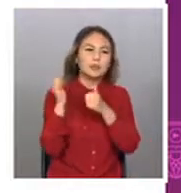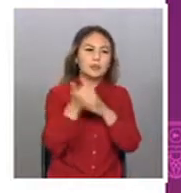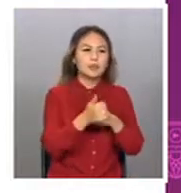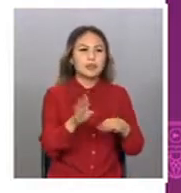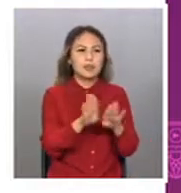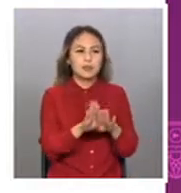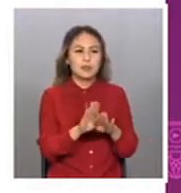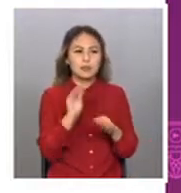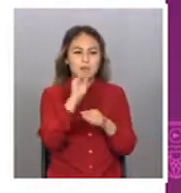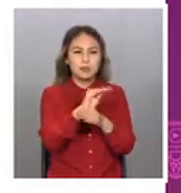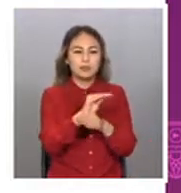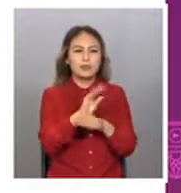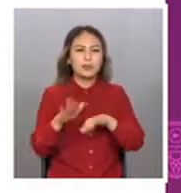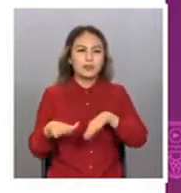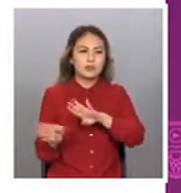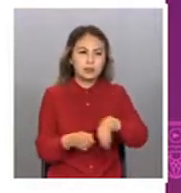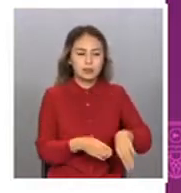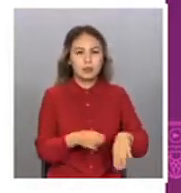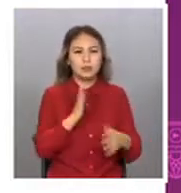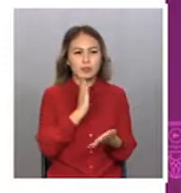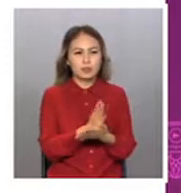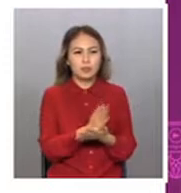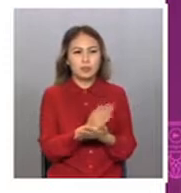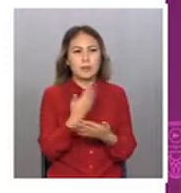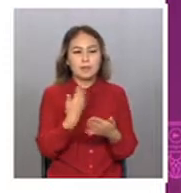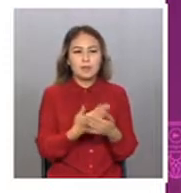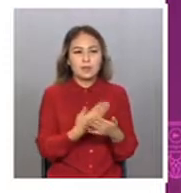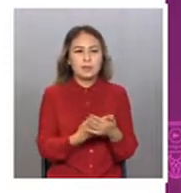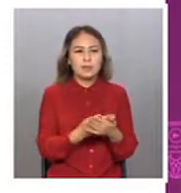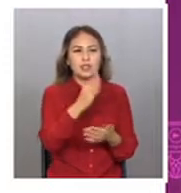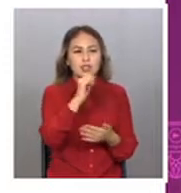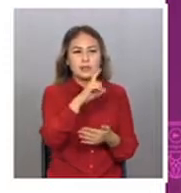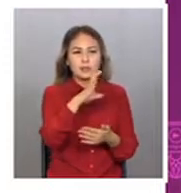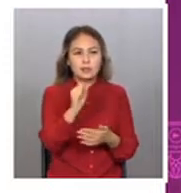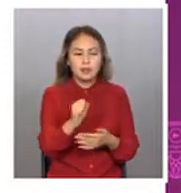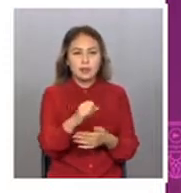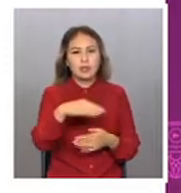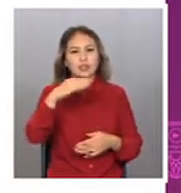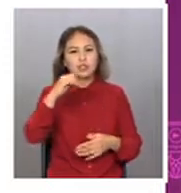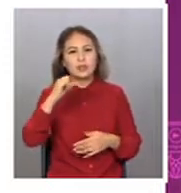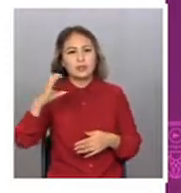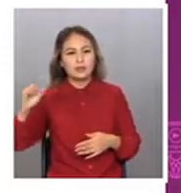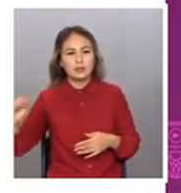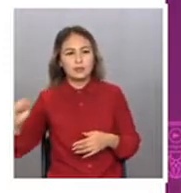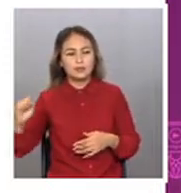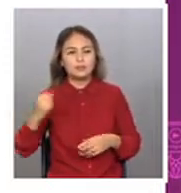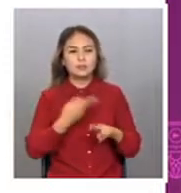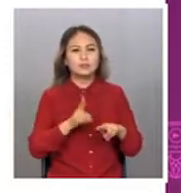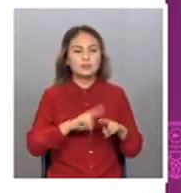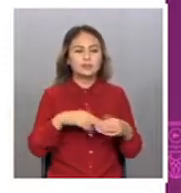алдыңғы дыбысқа әсер етуін кейінді ықпал дейміз. Мысалы, жасса. Бұл